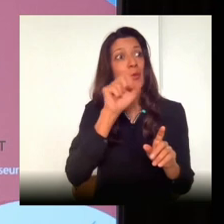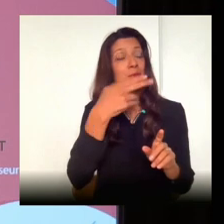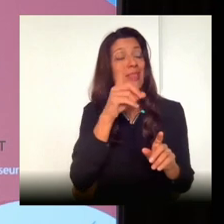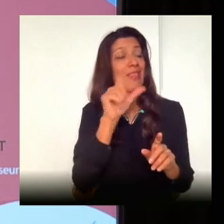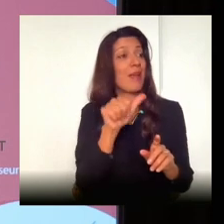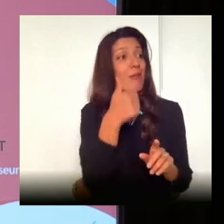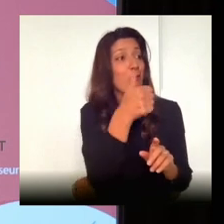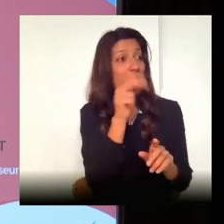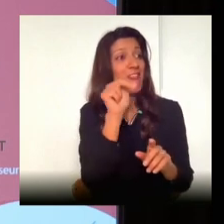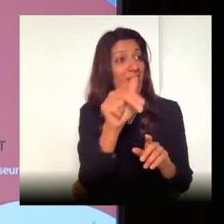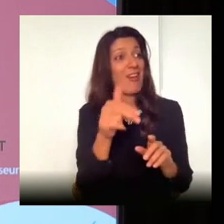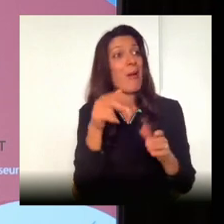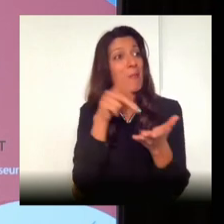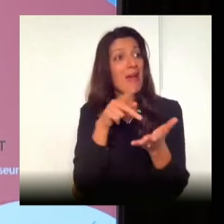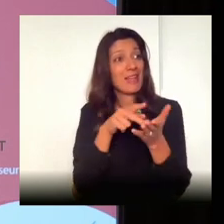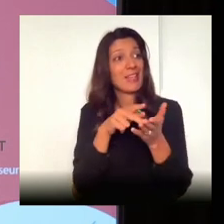JO.